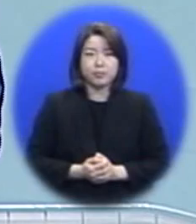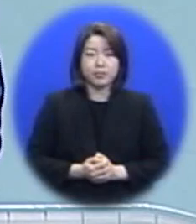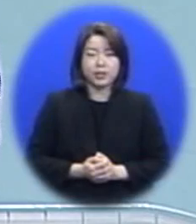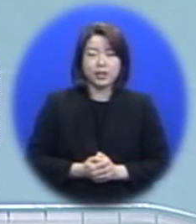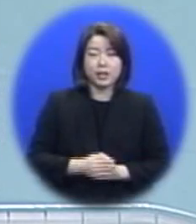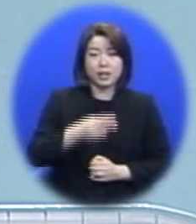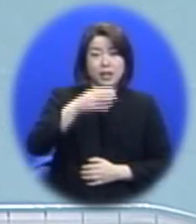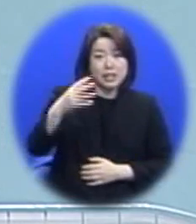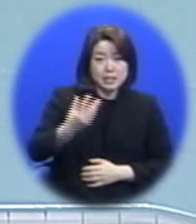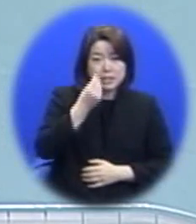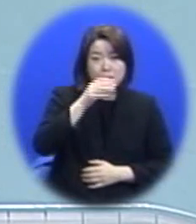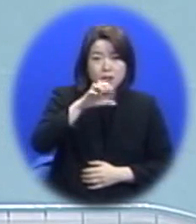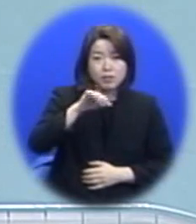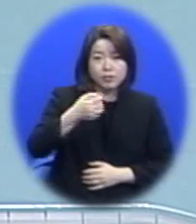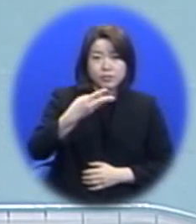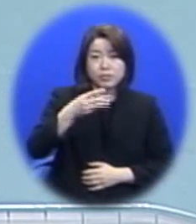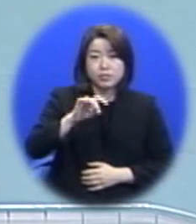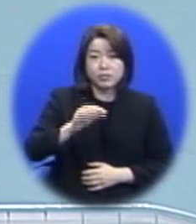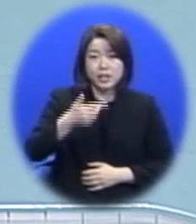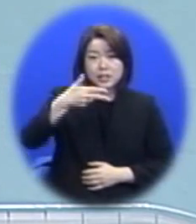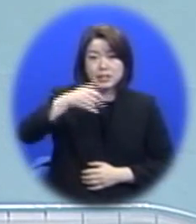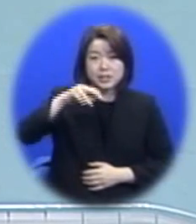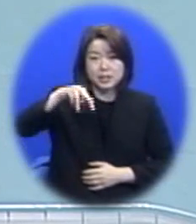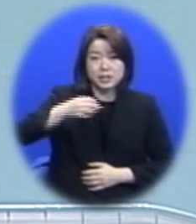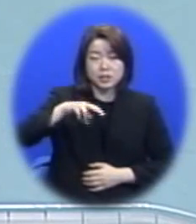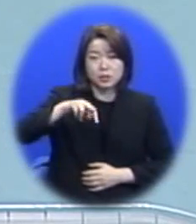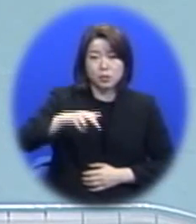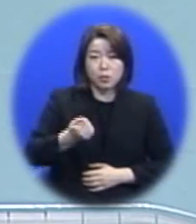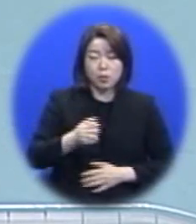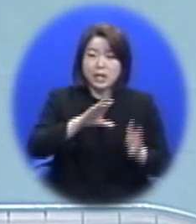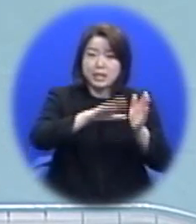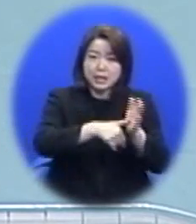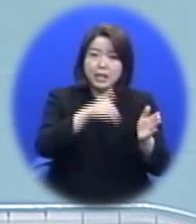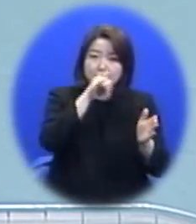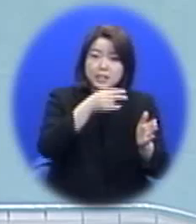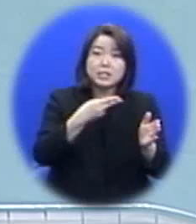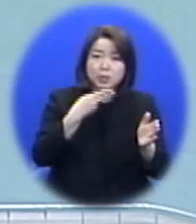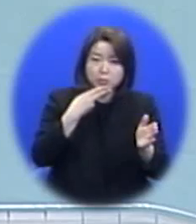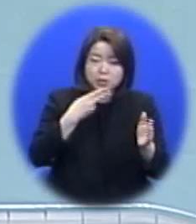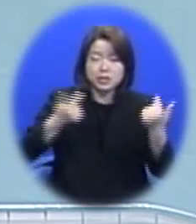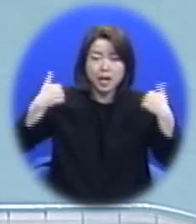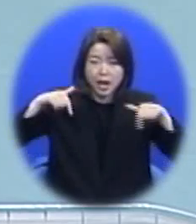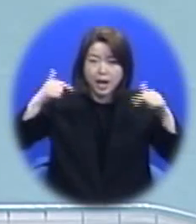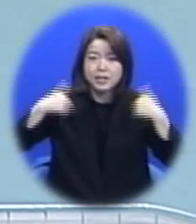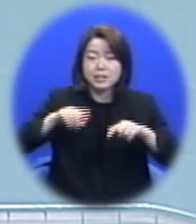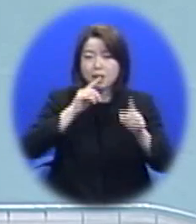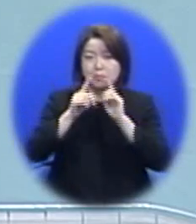성 프란시스코가 때를 얻든지 못 얻든지 항상 말씀을 전파하라.